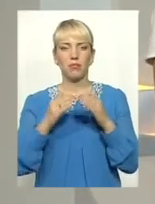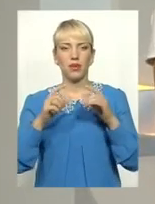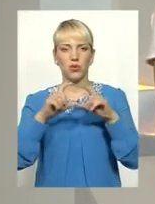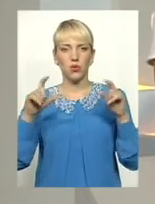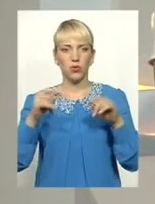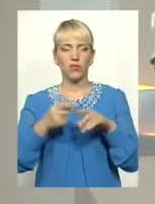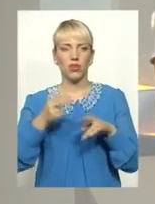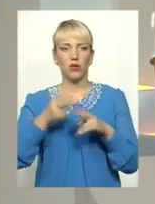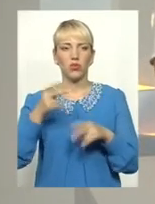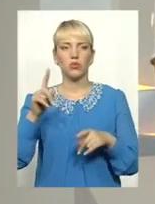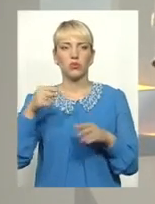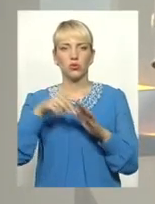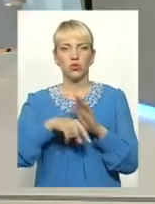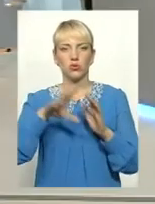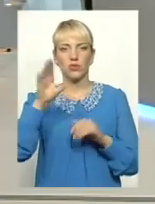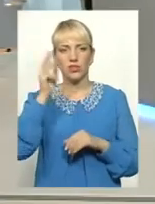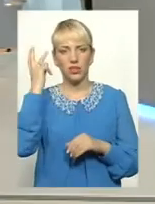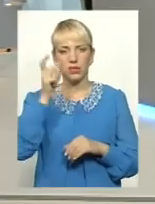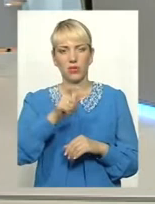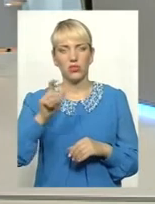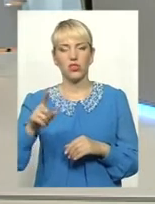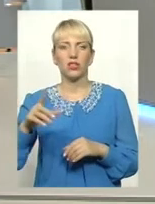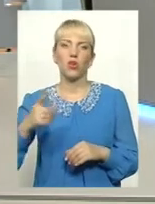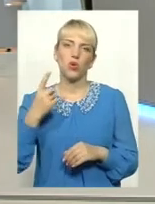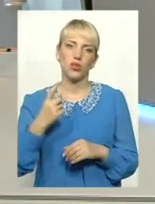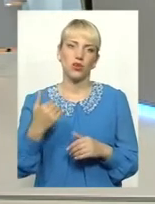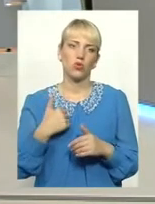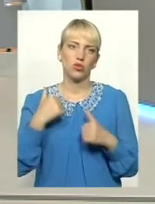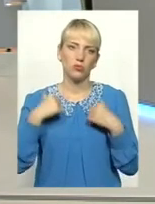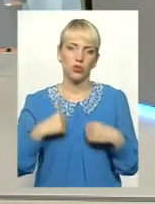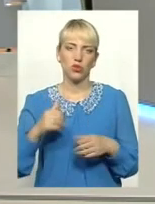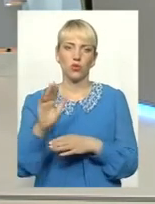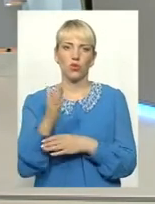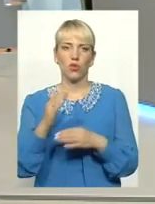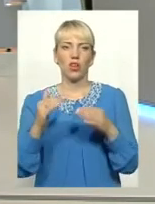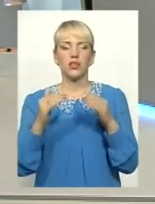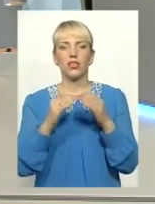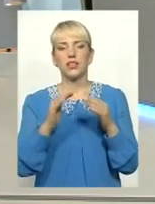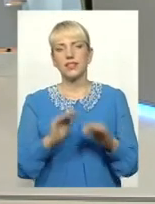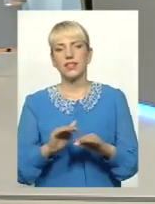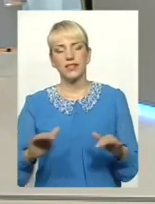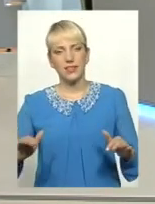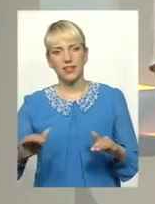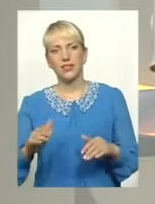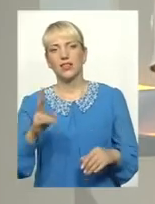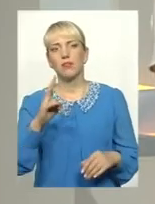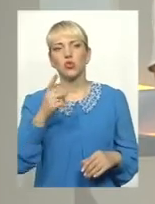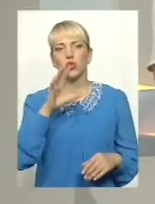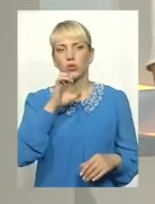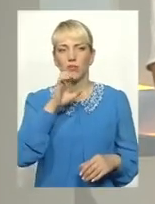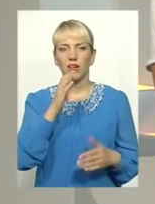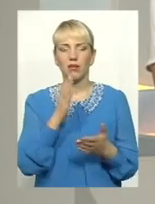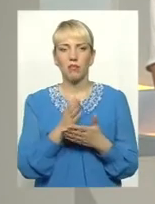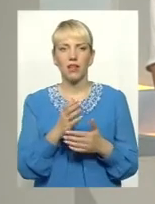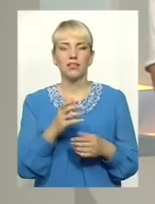стосується всіх хмельничан. А всіх, одні хмельничани хочуть спокійно гуляти з дітками, оскільки собака все ж таки має інстинкти